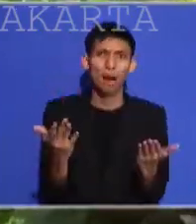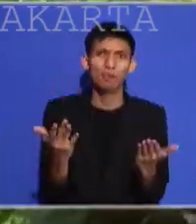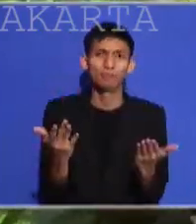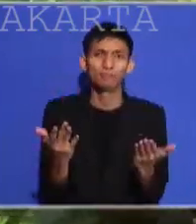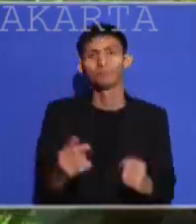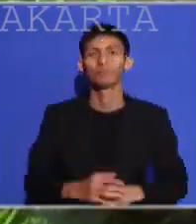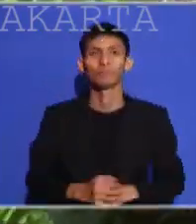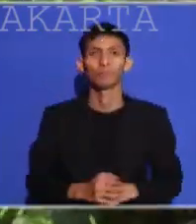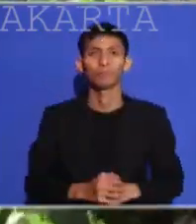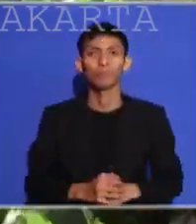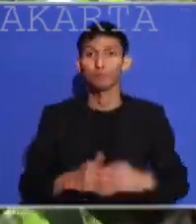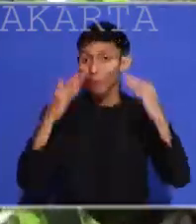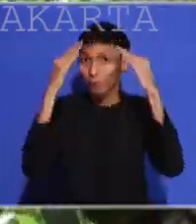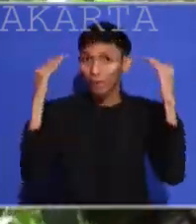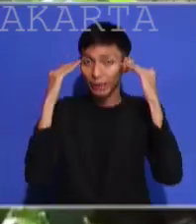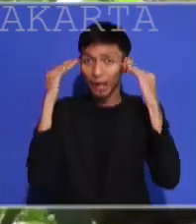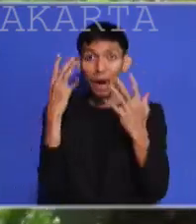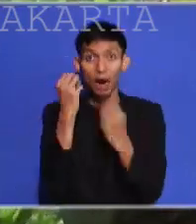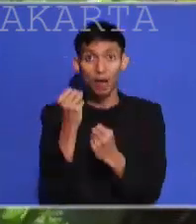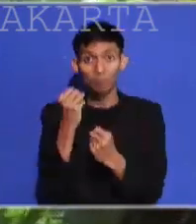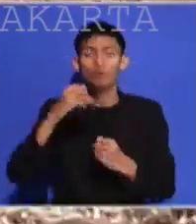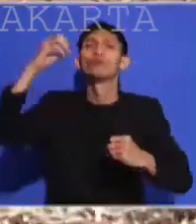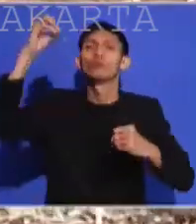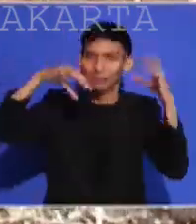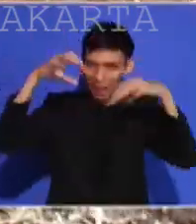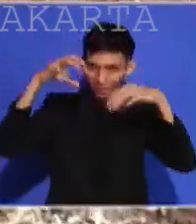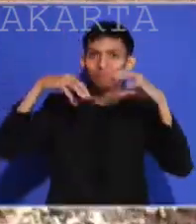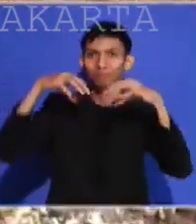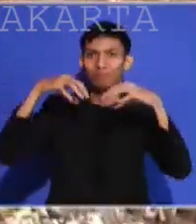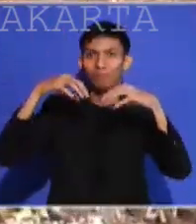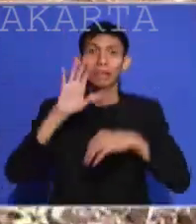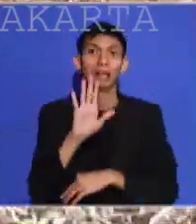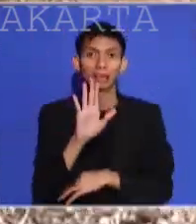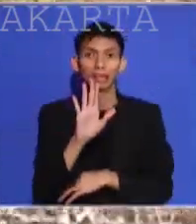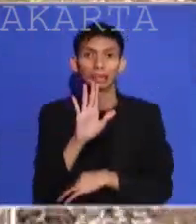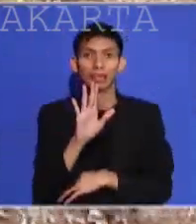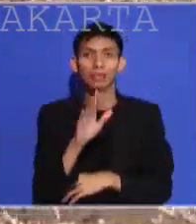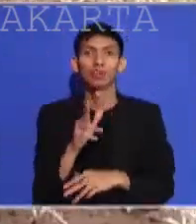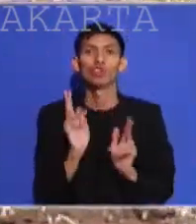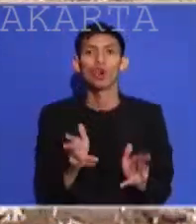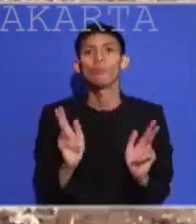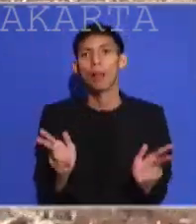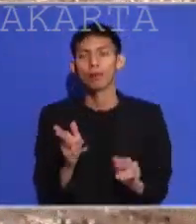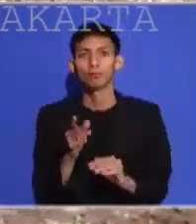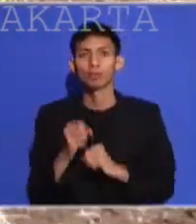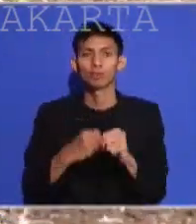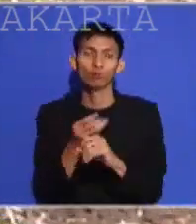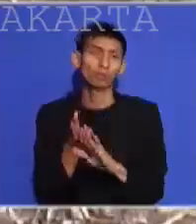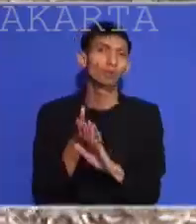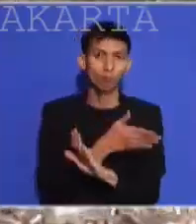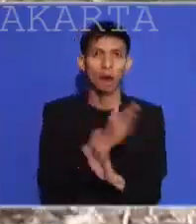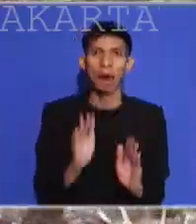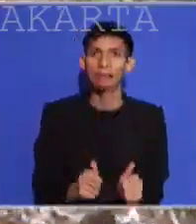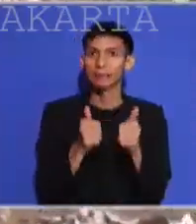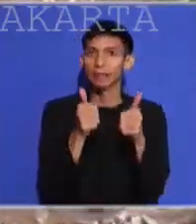tani namung saged ngajab curah hujan ing mangsa rendeng samangke normal kados taun saderengipun saengga asilipun tetanen